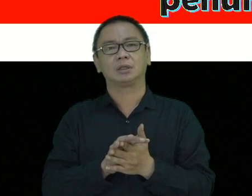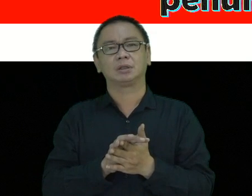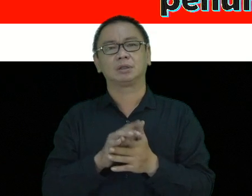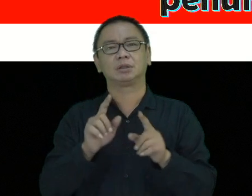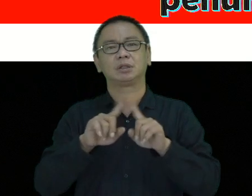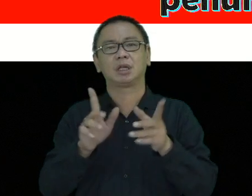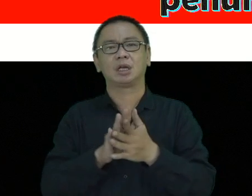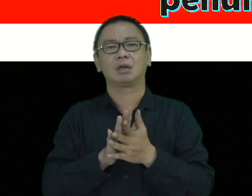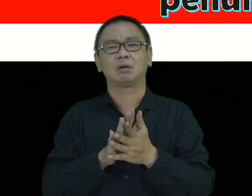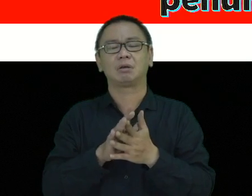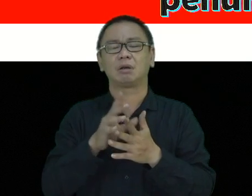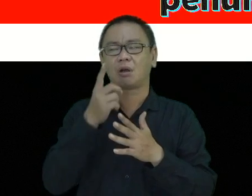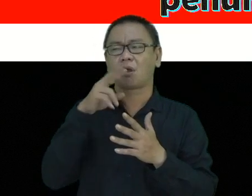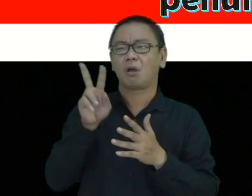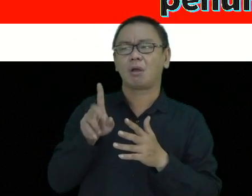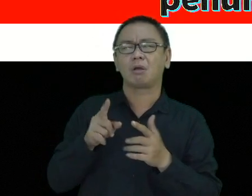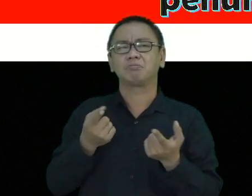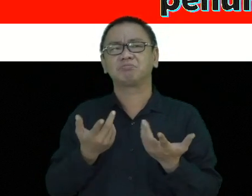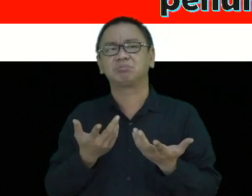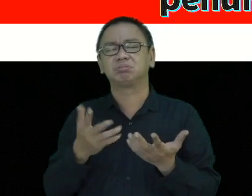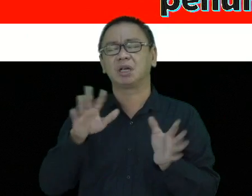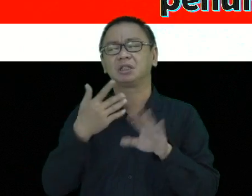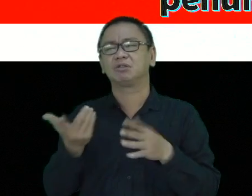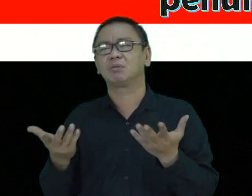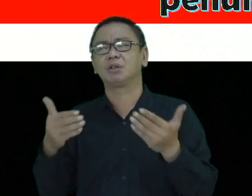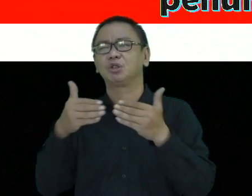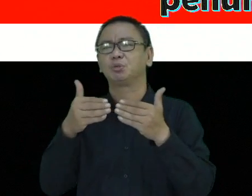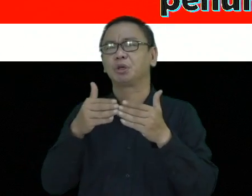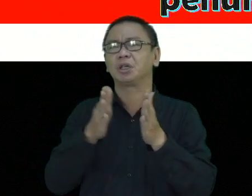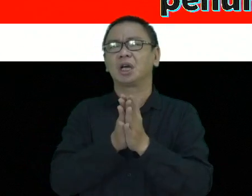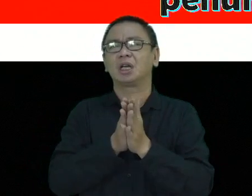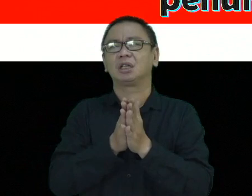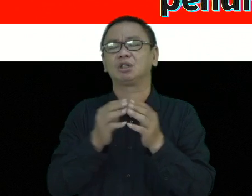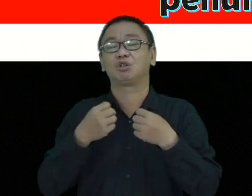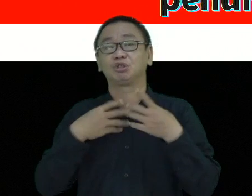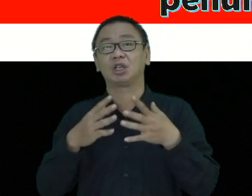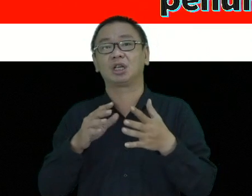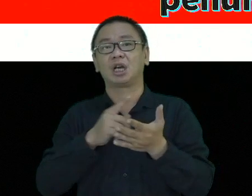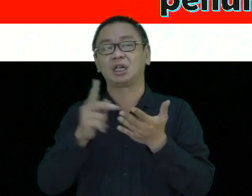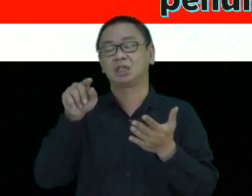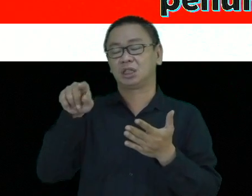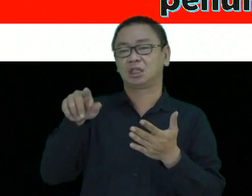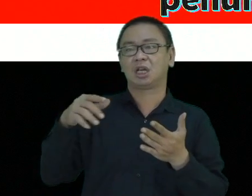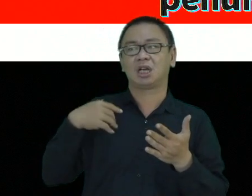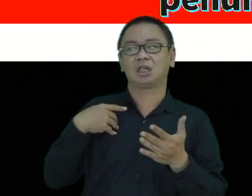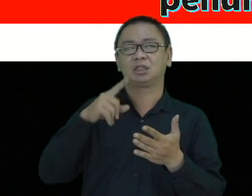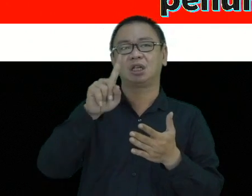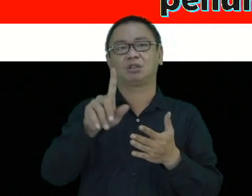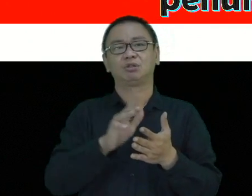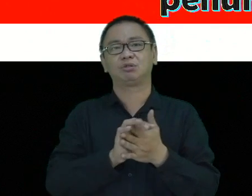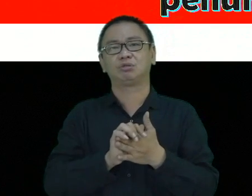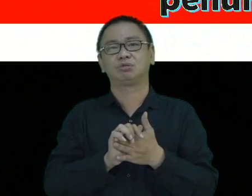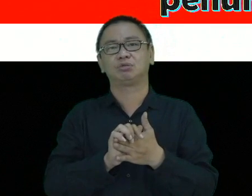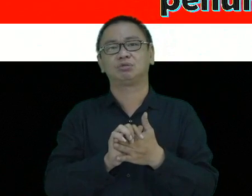mengapa seringkali mati itu dihubungkan dengan dosa. Karena di sanalah ada satu relasi yang